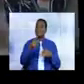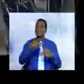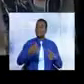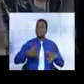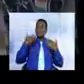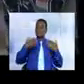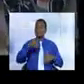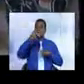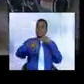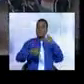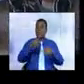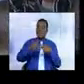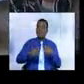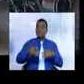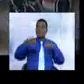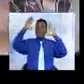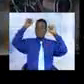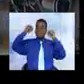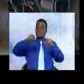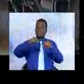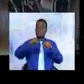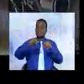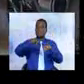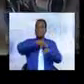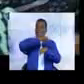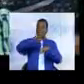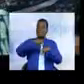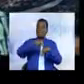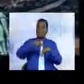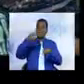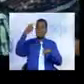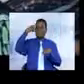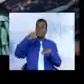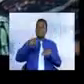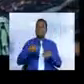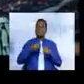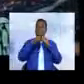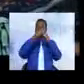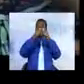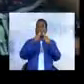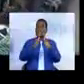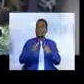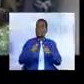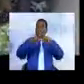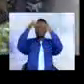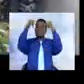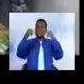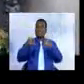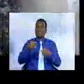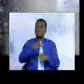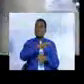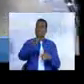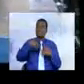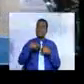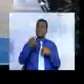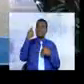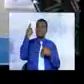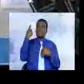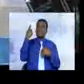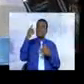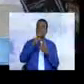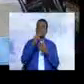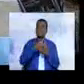du peuple Walebo au président de la République Alassane Ouattara pour ce geste riche en symboles. Vous avez saisi ce